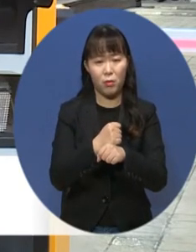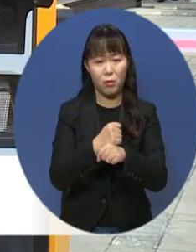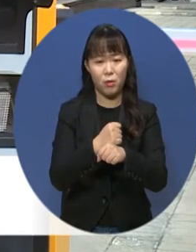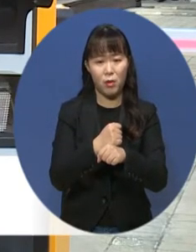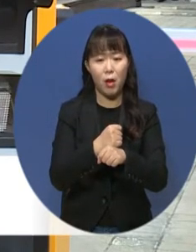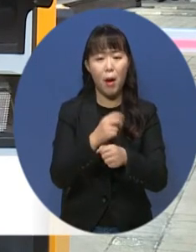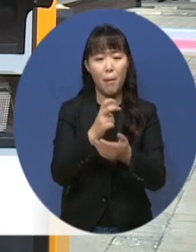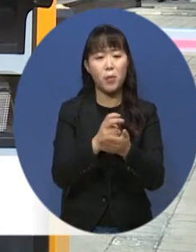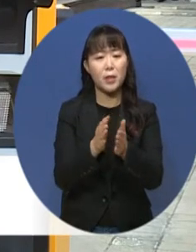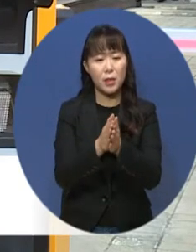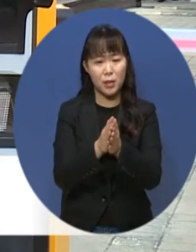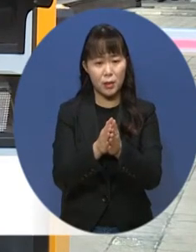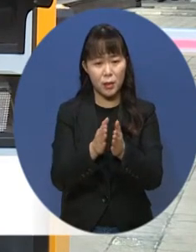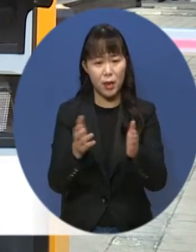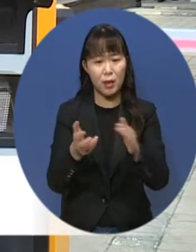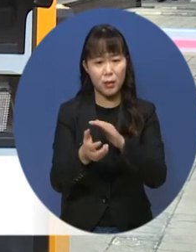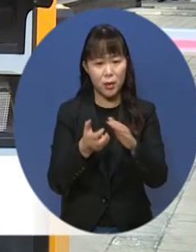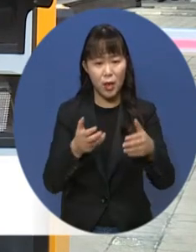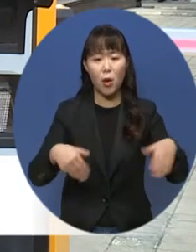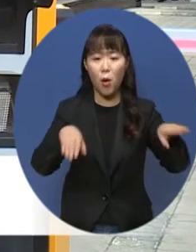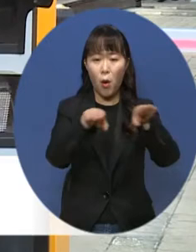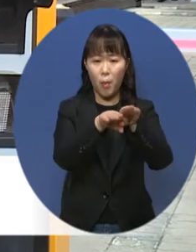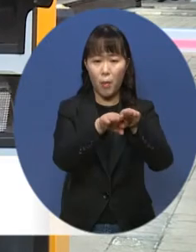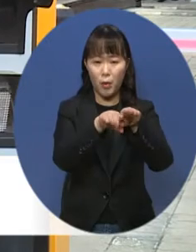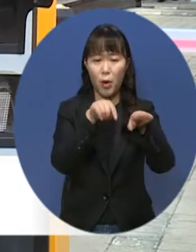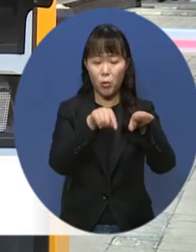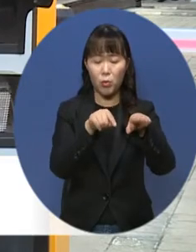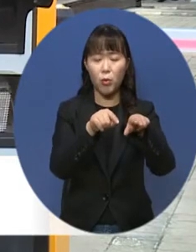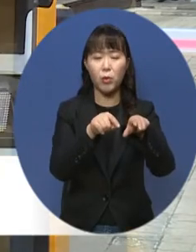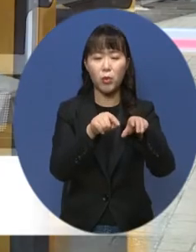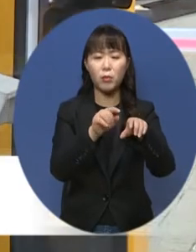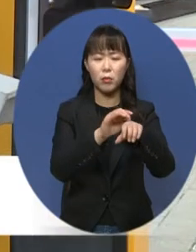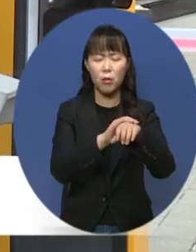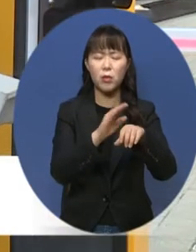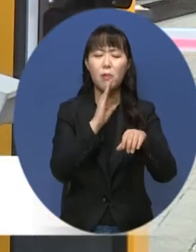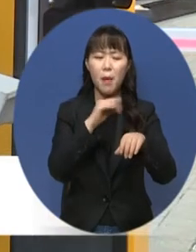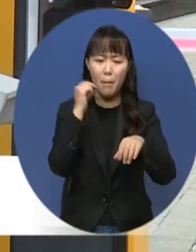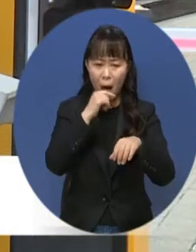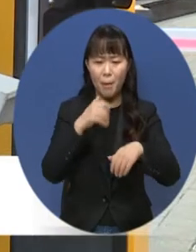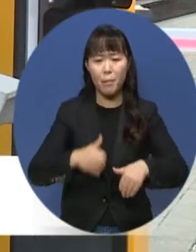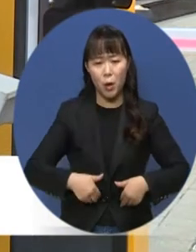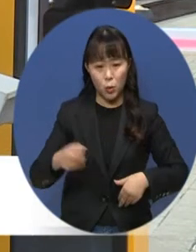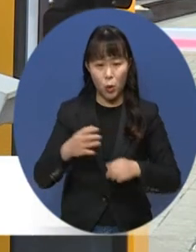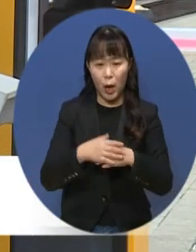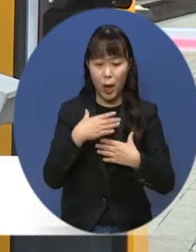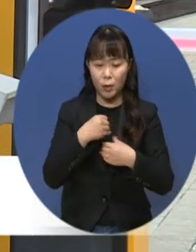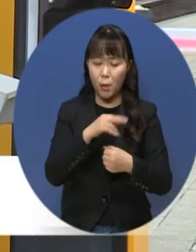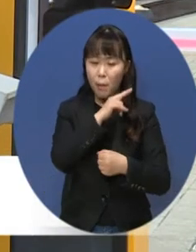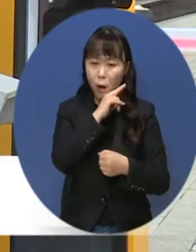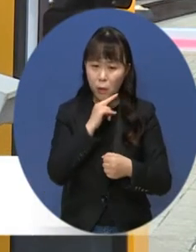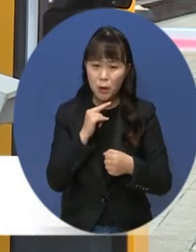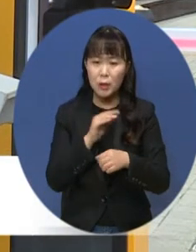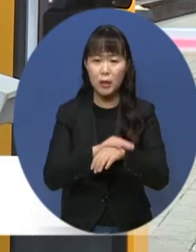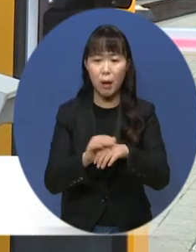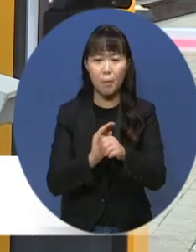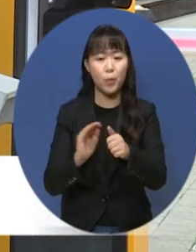법 시행 이후에 건물에도 좀 강력하게 적용될 수 있고 또 안전과 편리를